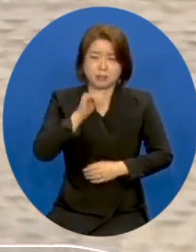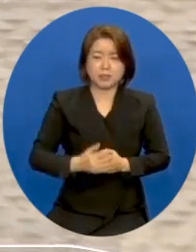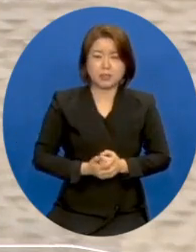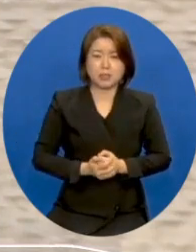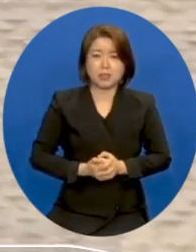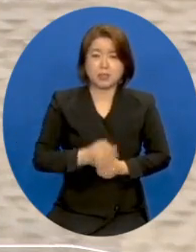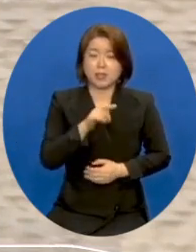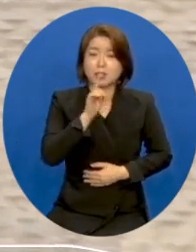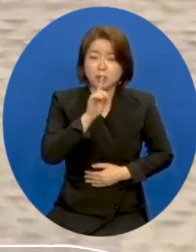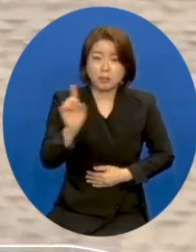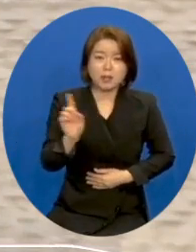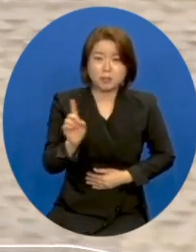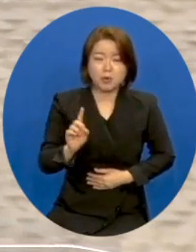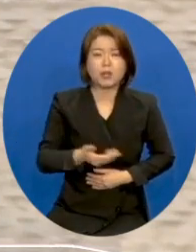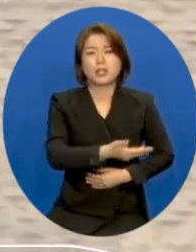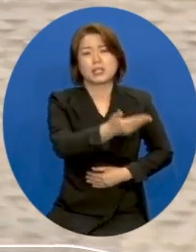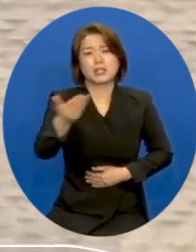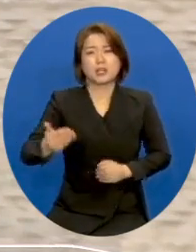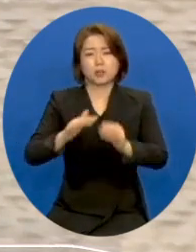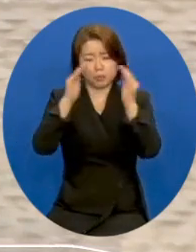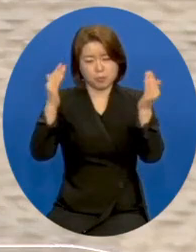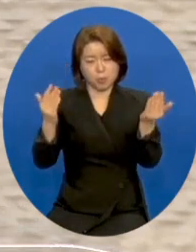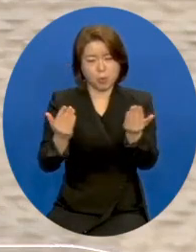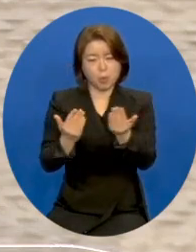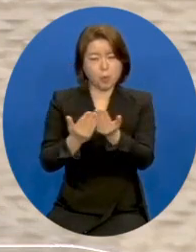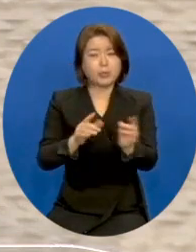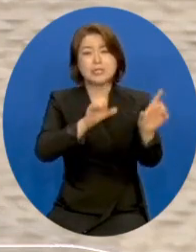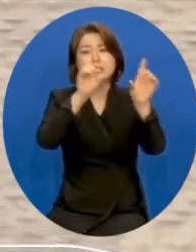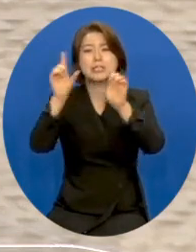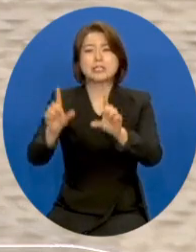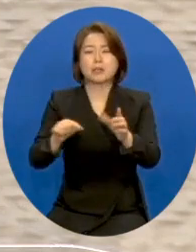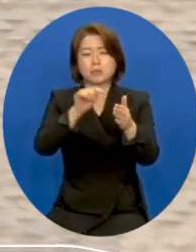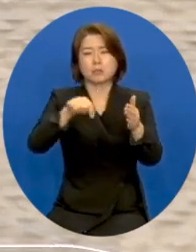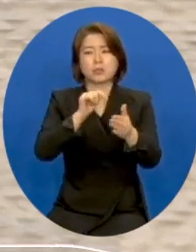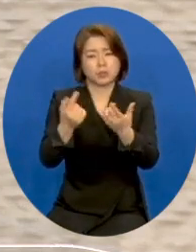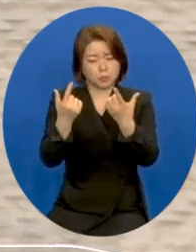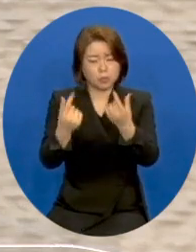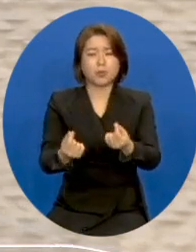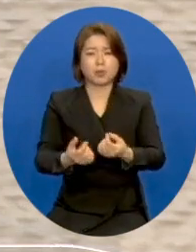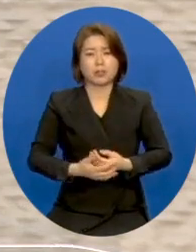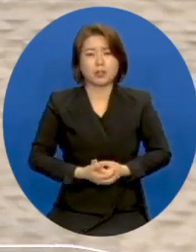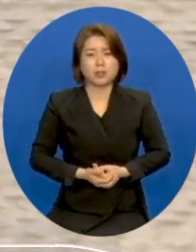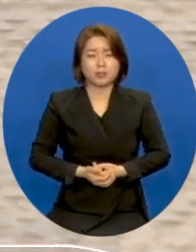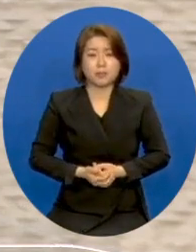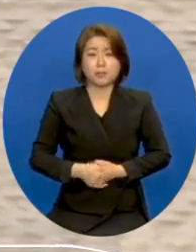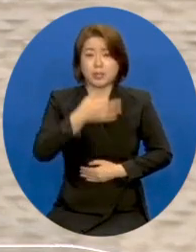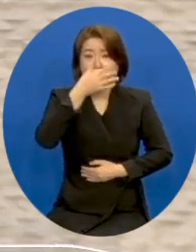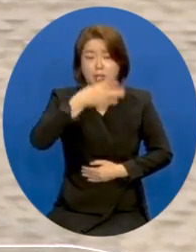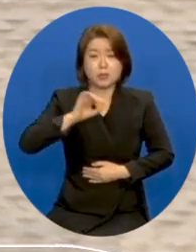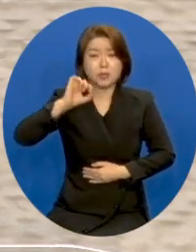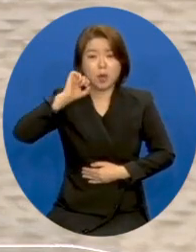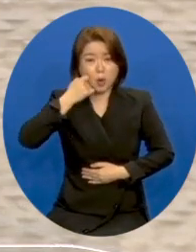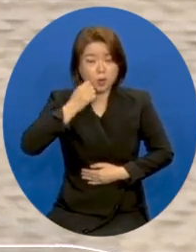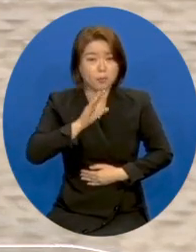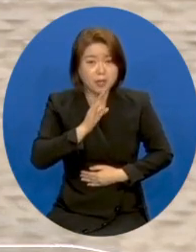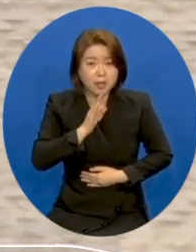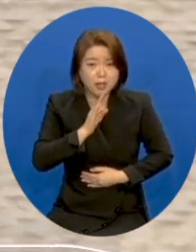말씀은 여러분 모두의 삶에도 동일하다는 것입니다. 힘들고